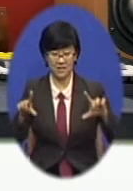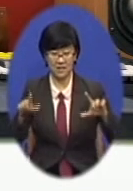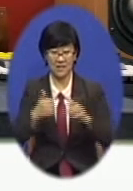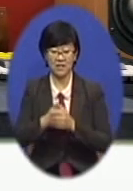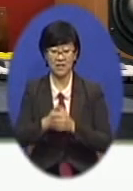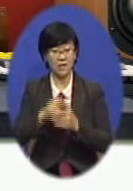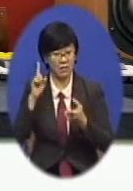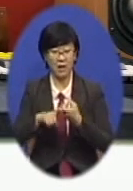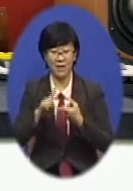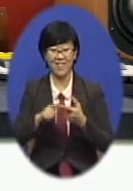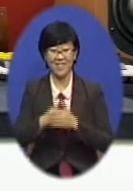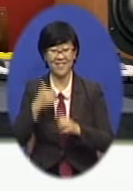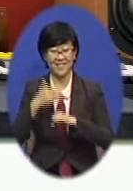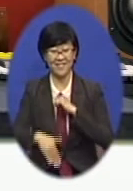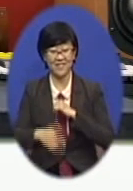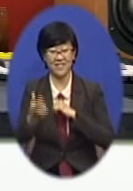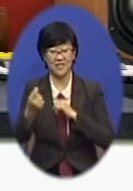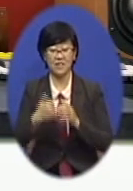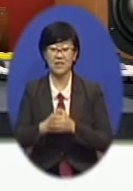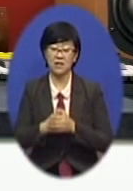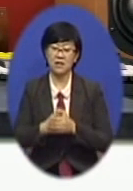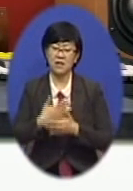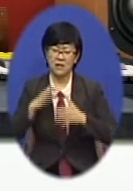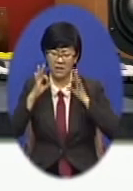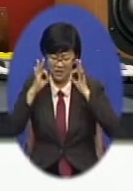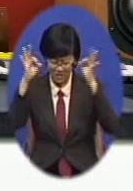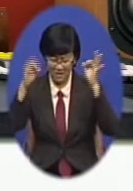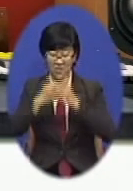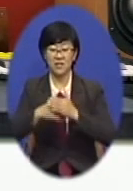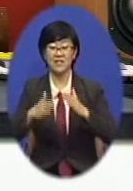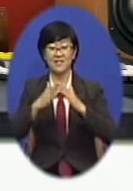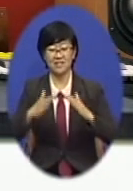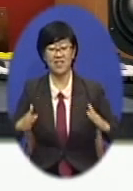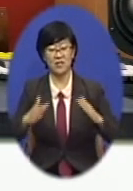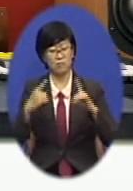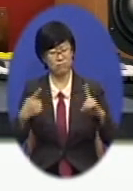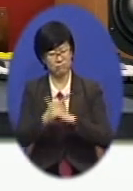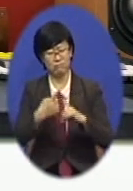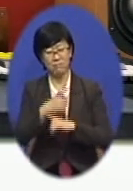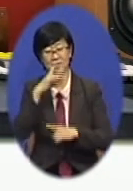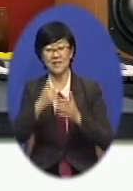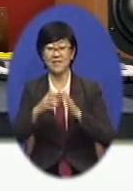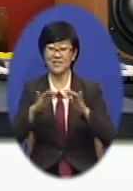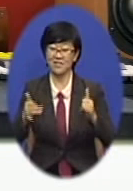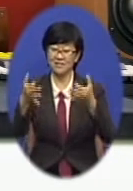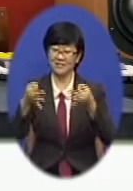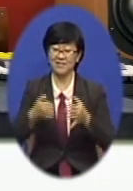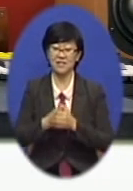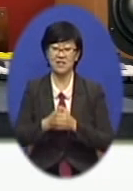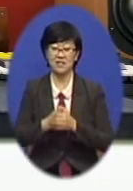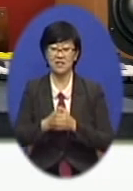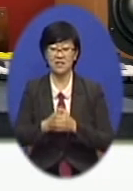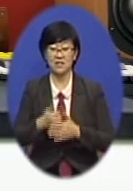이 소리를 많이 하세요. 그러니까 내가 아무리 전라도 고치려고 해도 사람들이 다 그냥